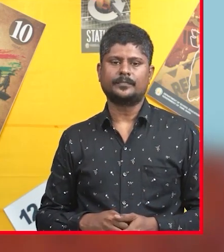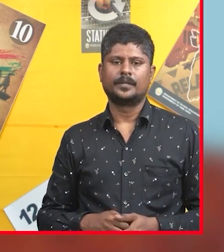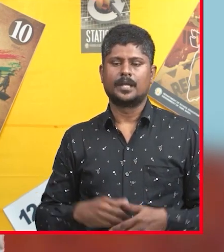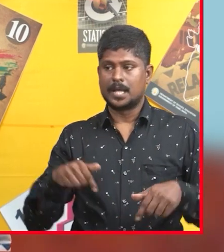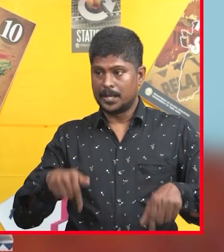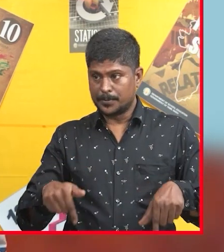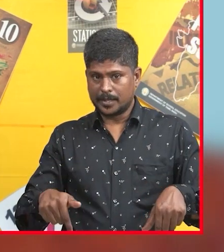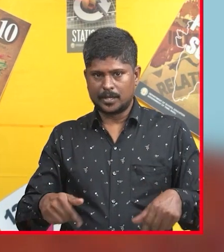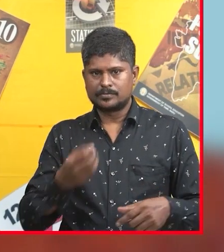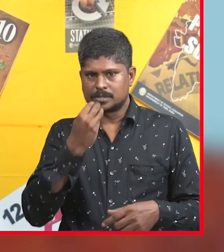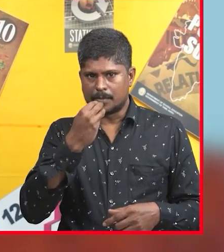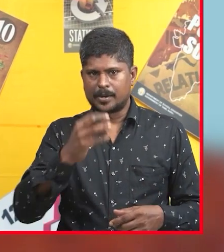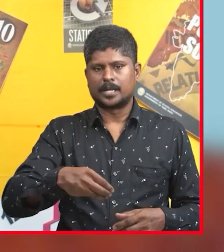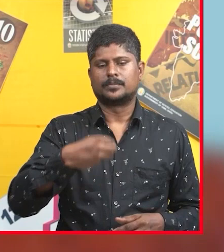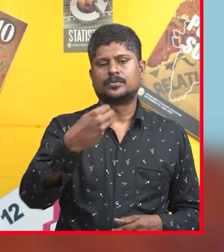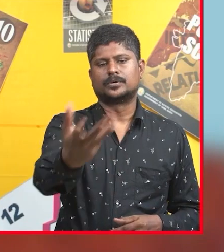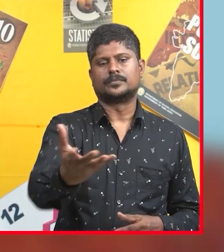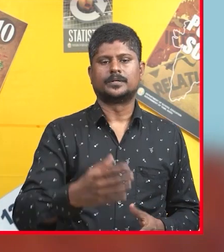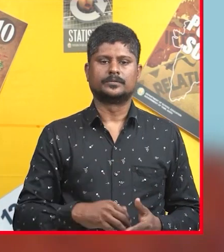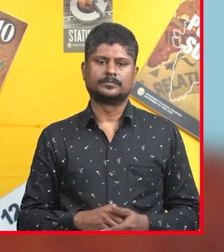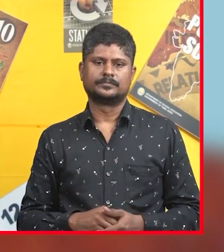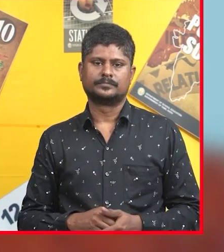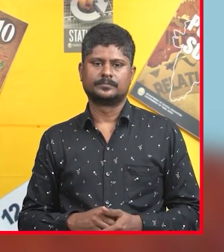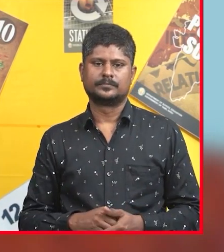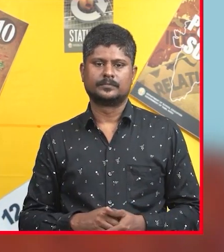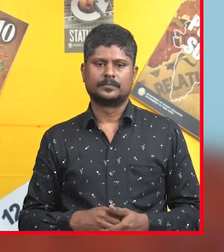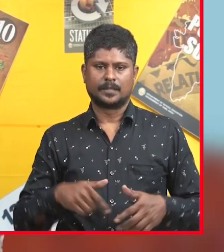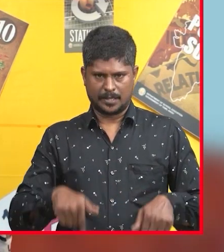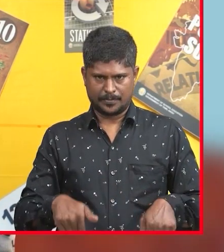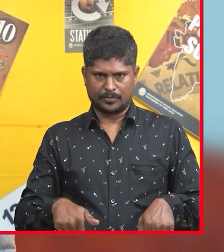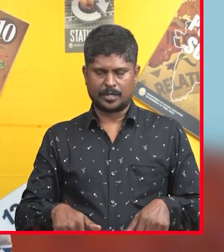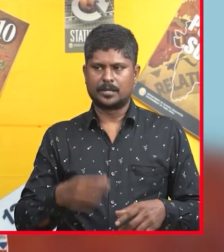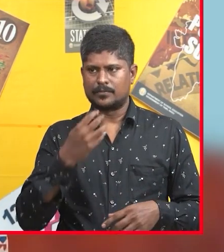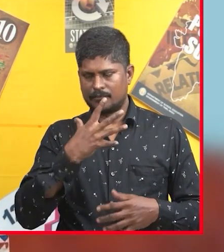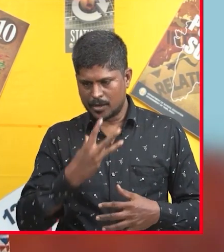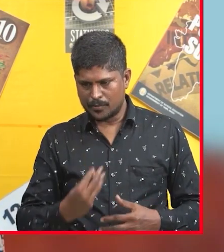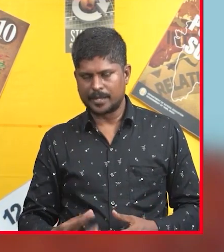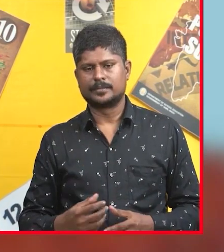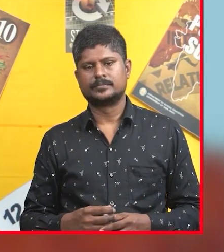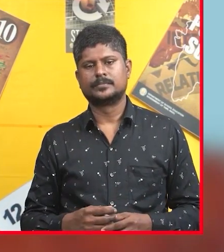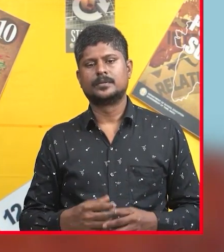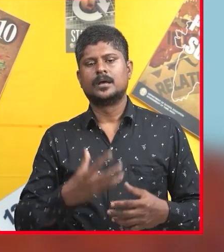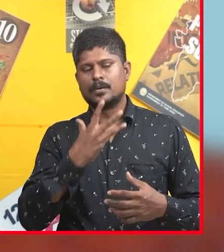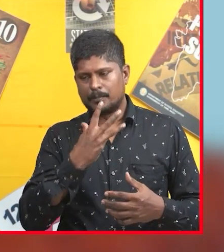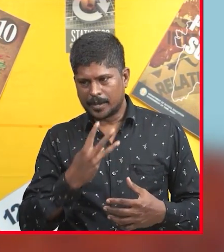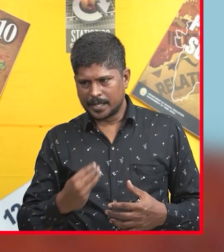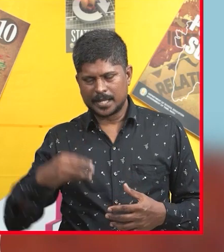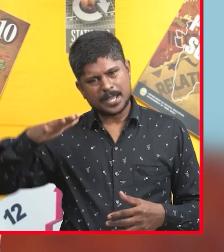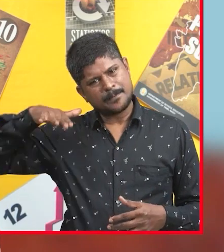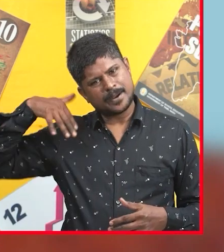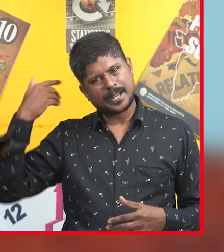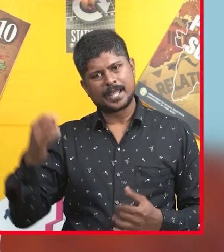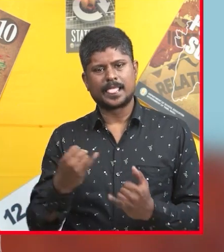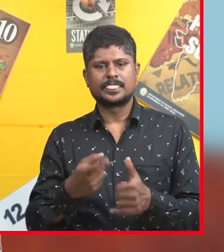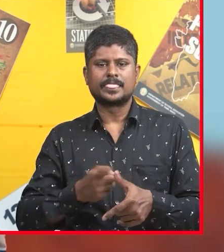இன்மையிலும் விருந்தோம்பல் அப்படிங்கிற தலைப்புல சில கருத்துக்களை சொல்றாங்க. இன்மைனா வறுமை. வறுமையிலும் நம்முடைய பண்டை தமிழர்கள்